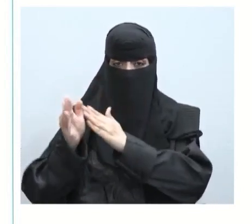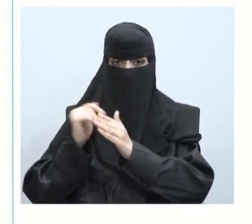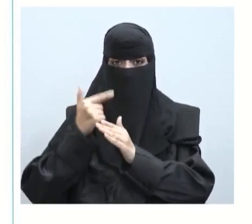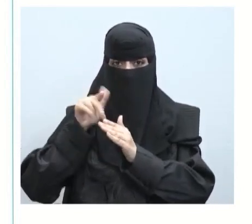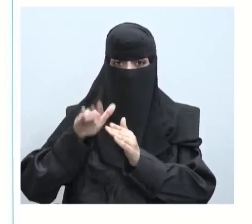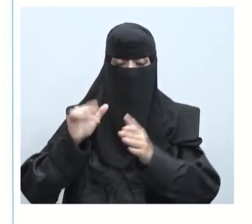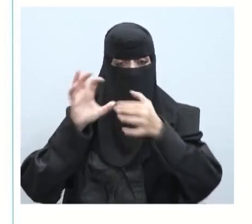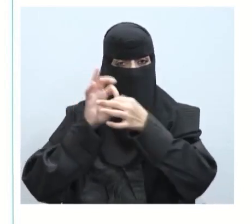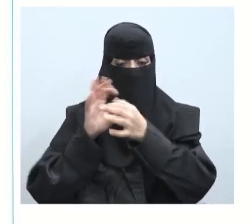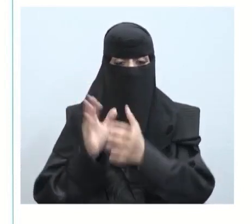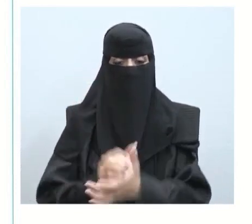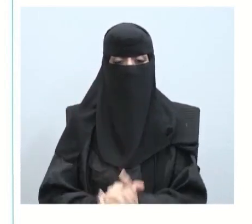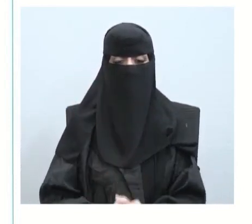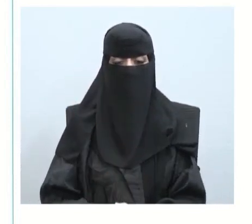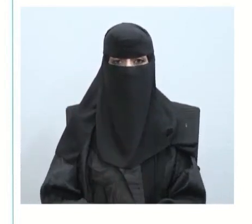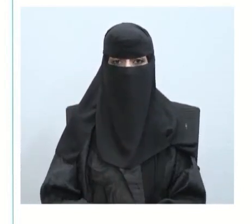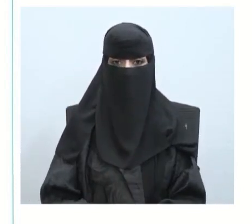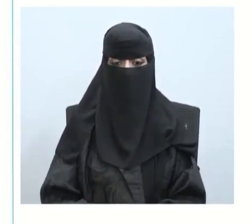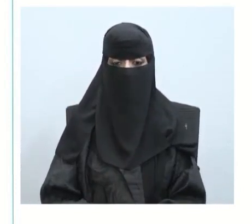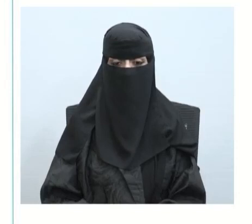ليتم الاتصال.